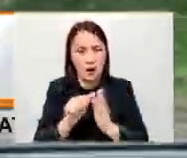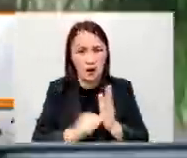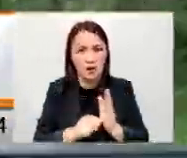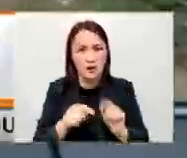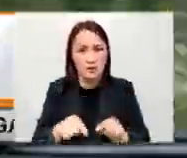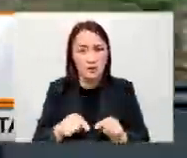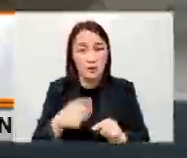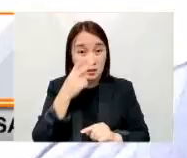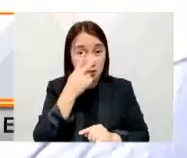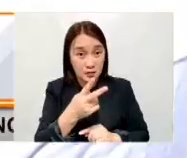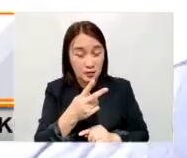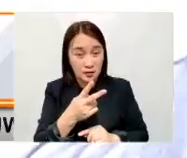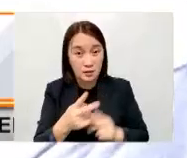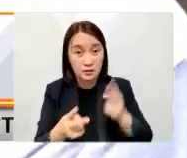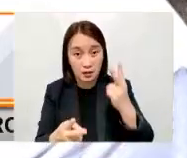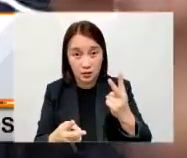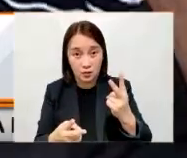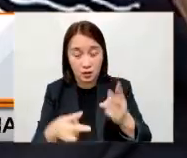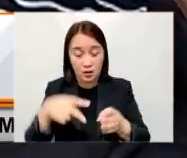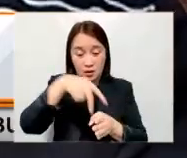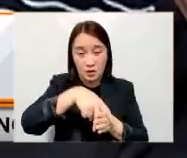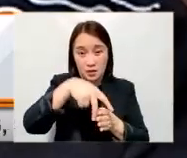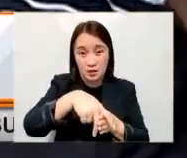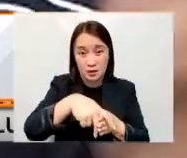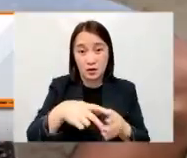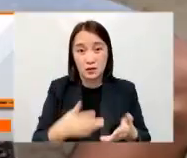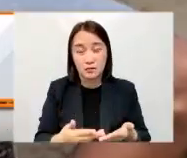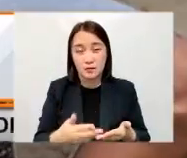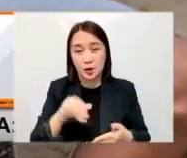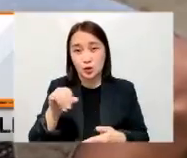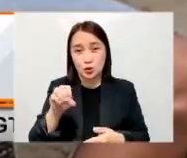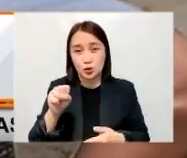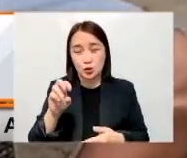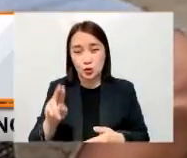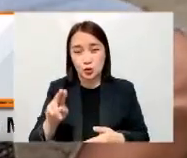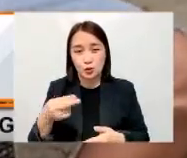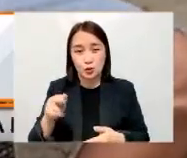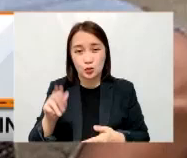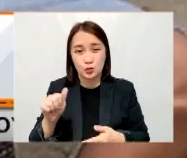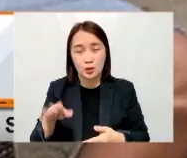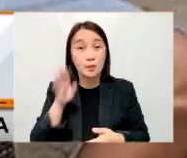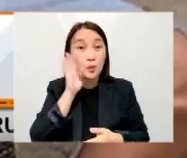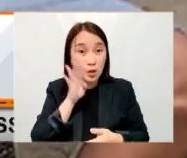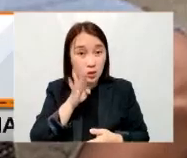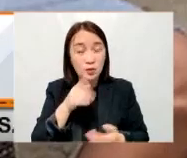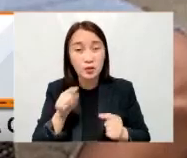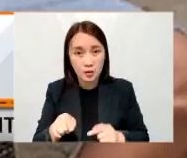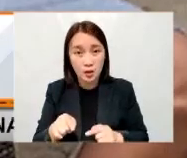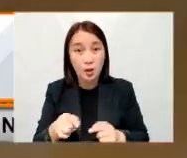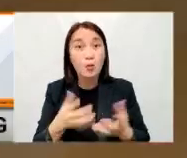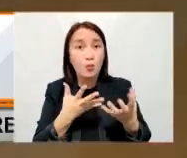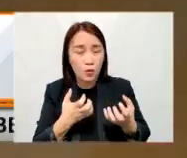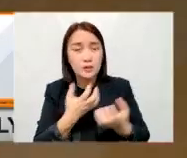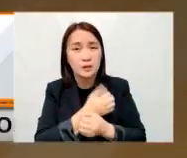5 ang dalawang sakay ng motor na kinilalang sina Joshua at Christian Punzalan. Depensa ng magkapatid, balak nilang iligtas at alagaan